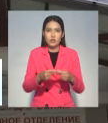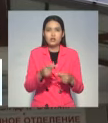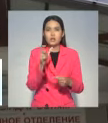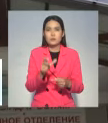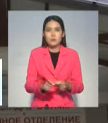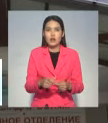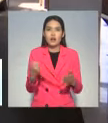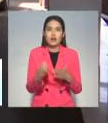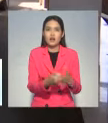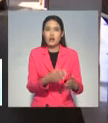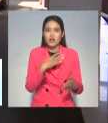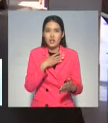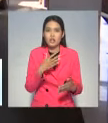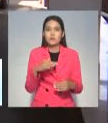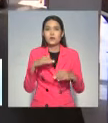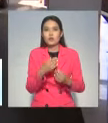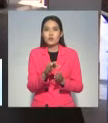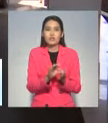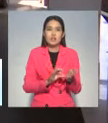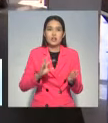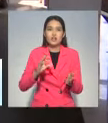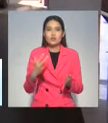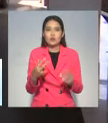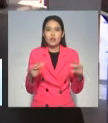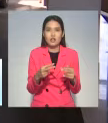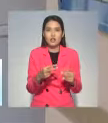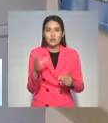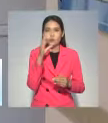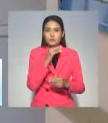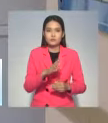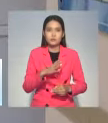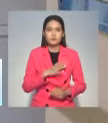қағып кетеді. Куәгерлер дереу жедел жәрдем шақырып үлгерген.